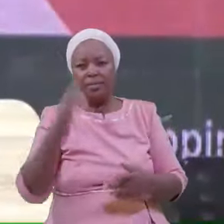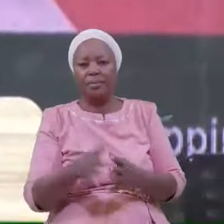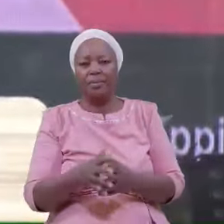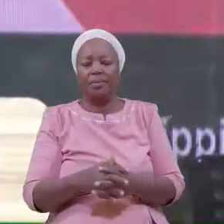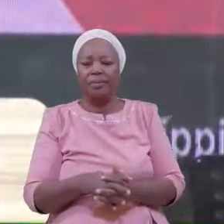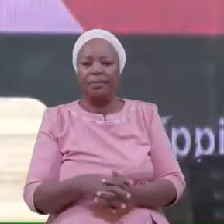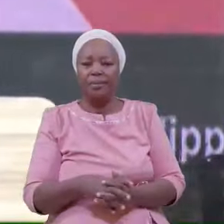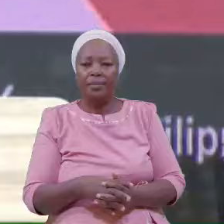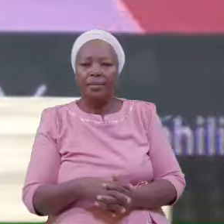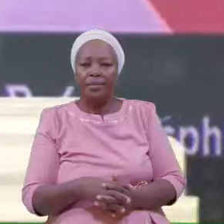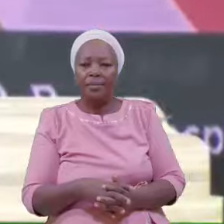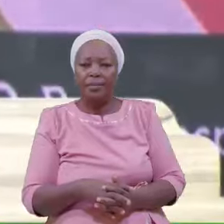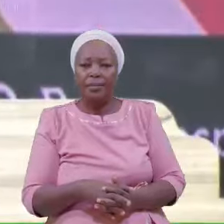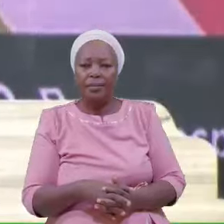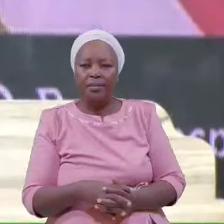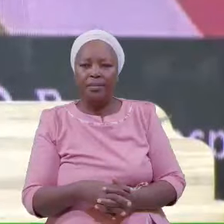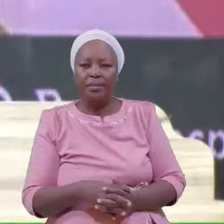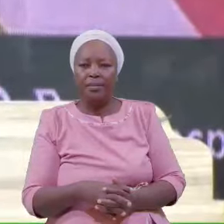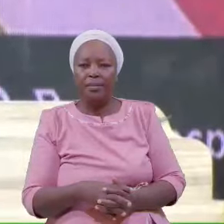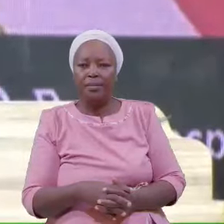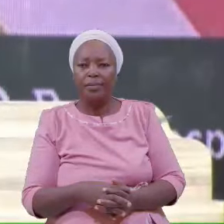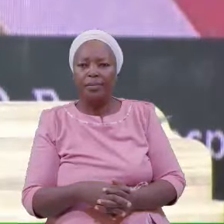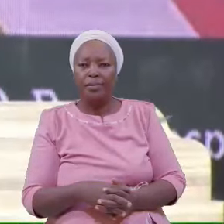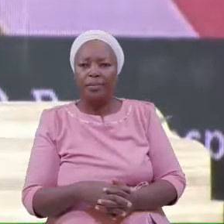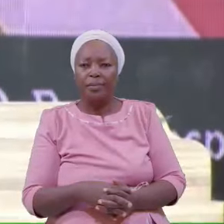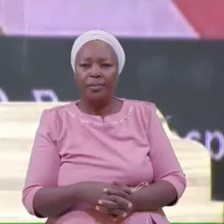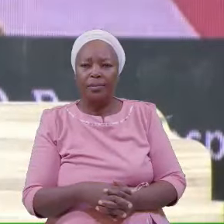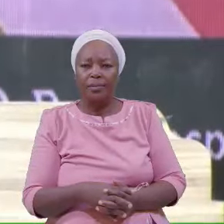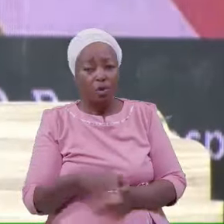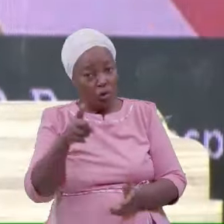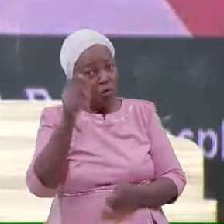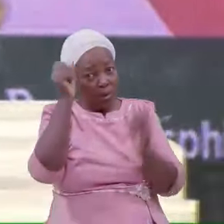ang lahat ng may karamdaman. You understand?